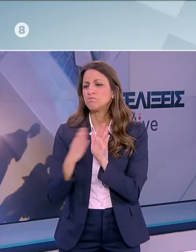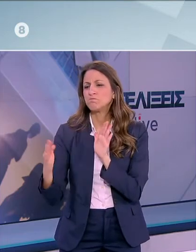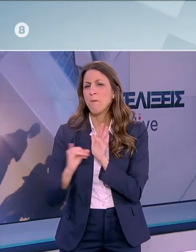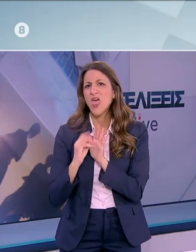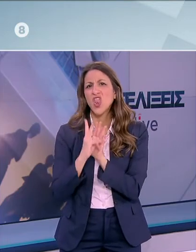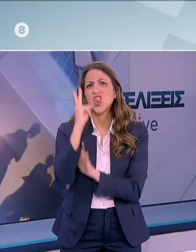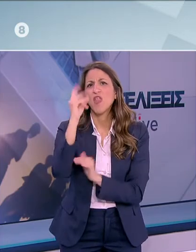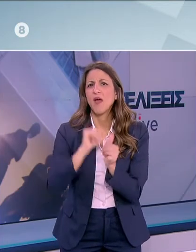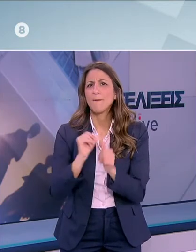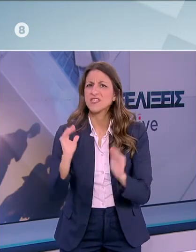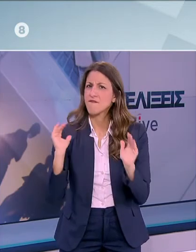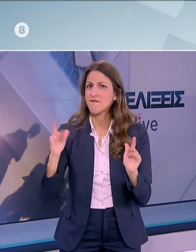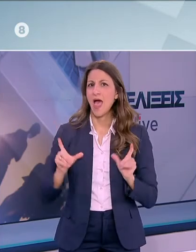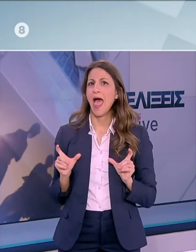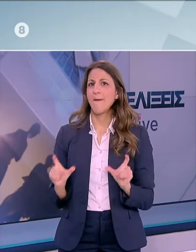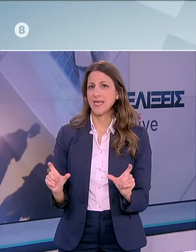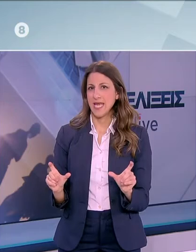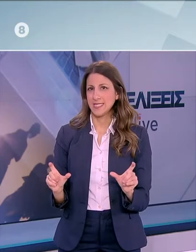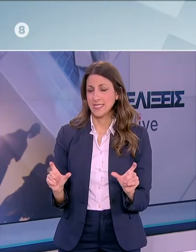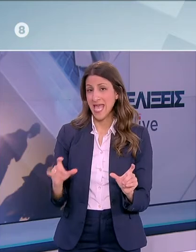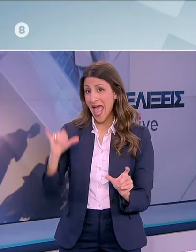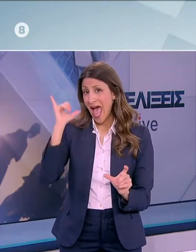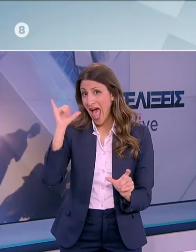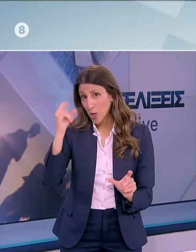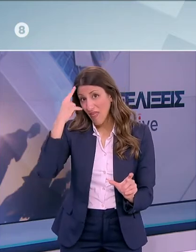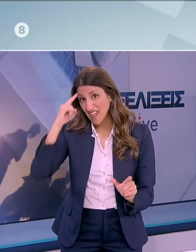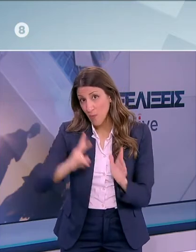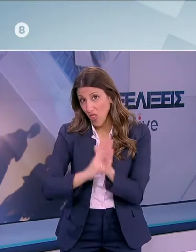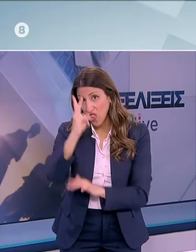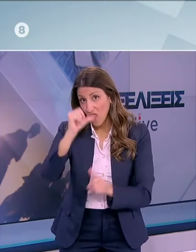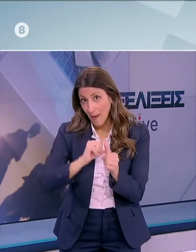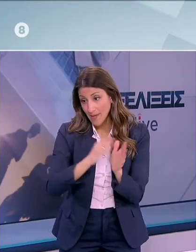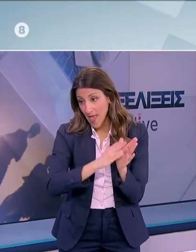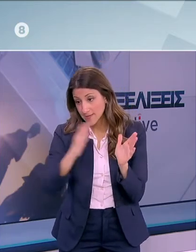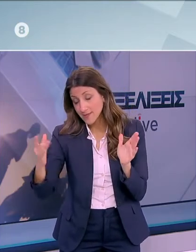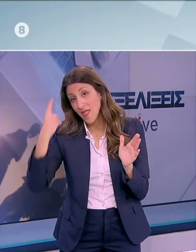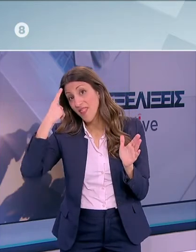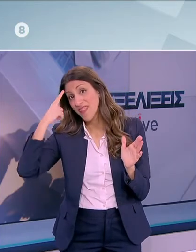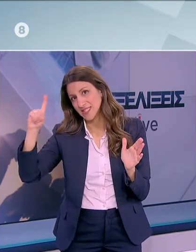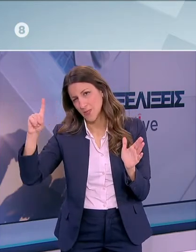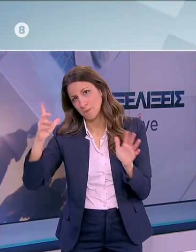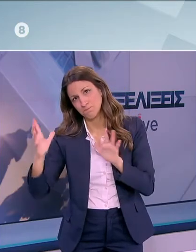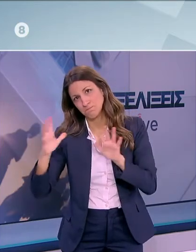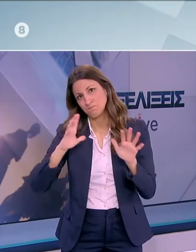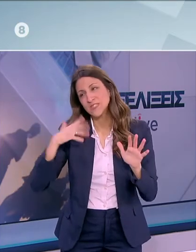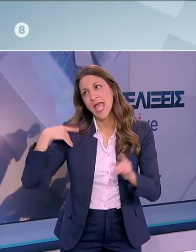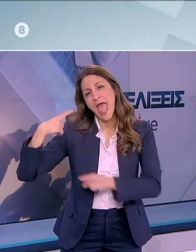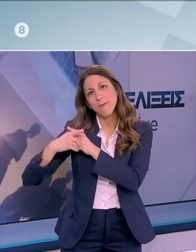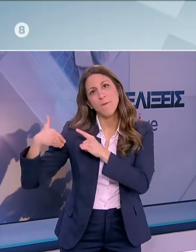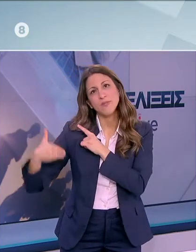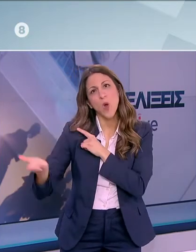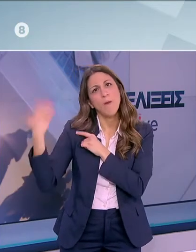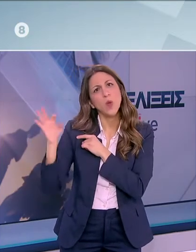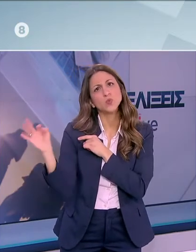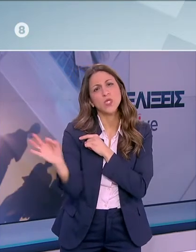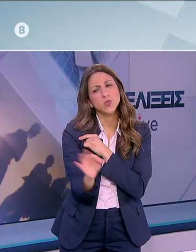έτους. Δεν είναι εύκολο ακόμα να το πούμε. Θα έχουμε τις επόμενες εβδομάδες περισσότερα επιστημονικά δεδομένα για το πόσο